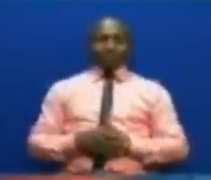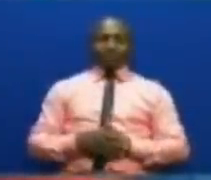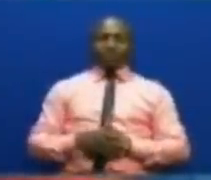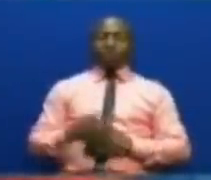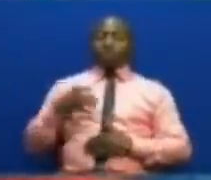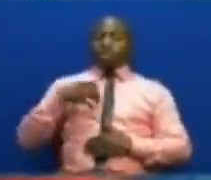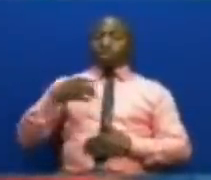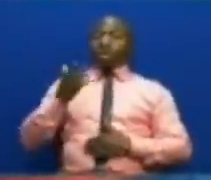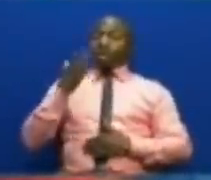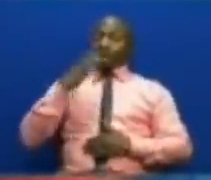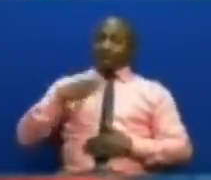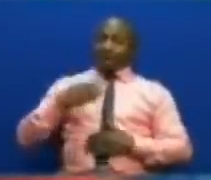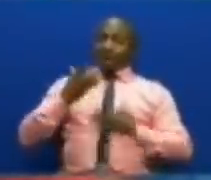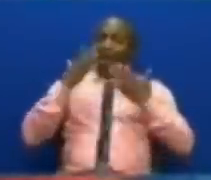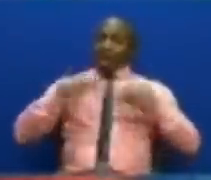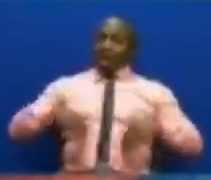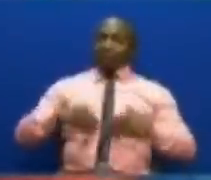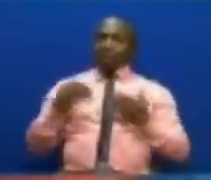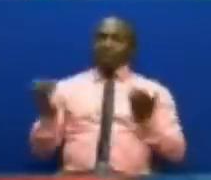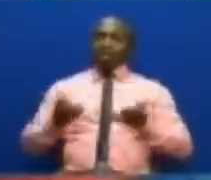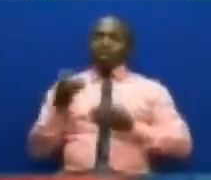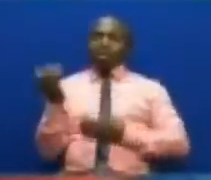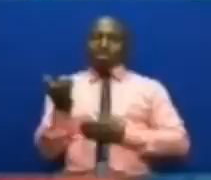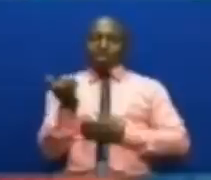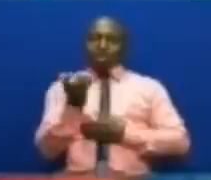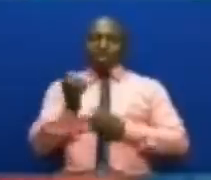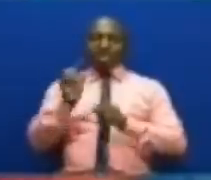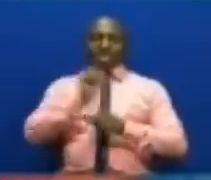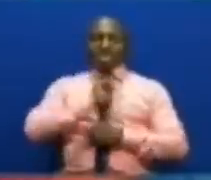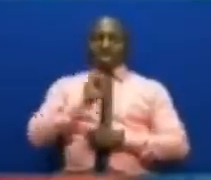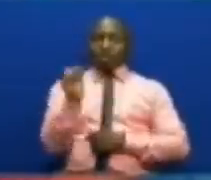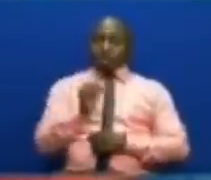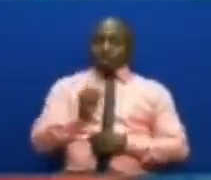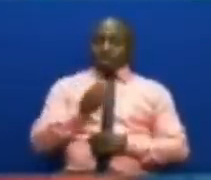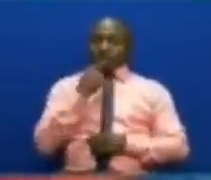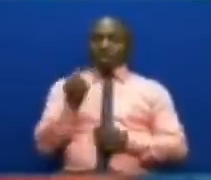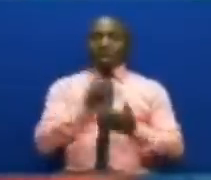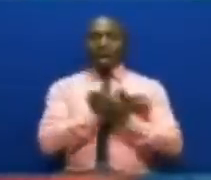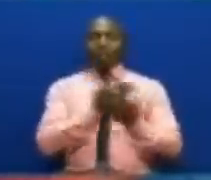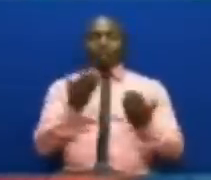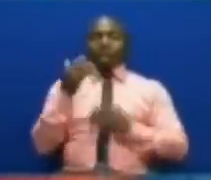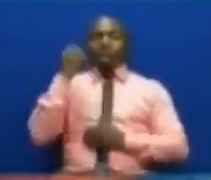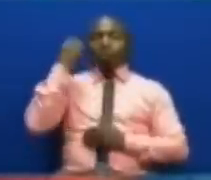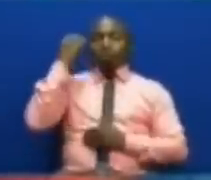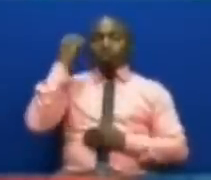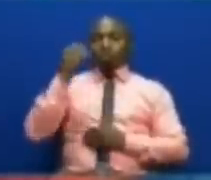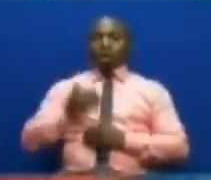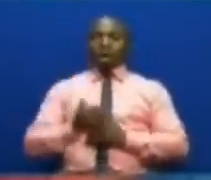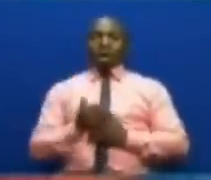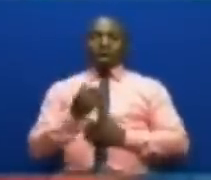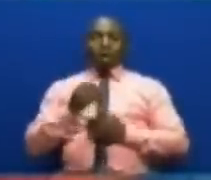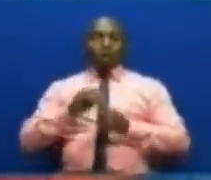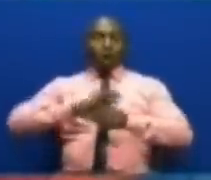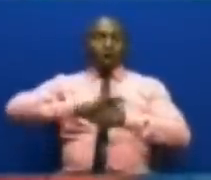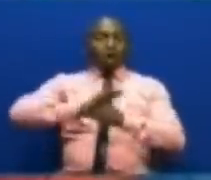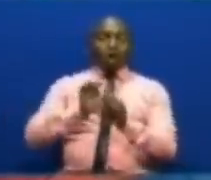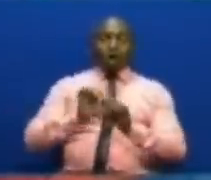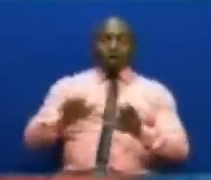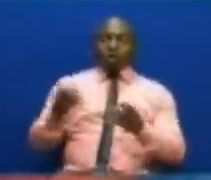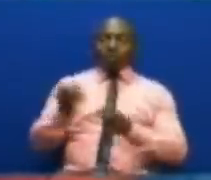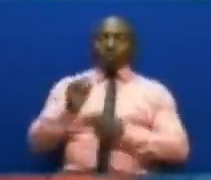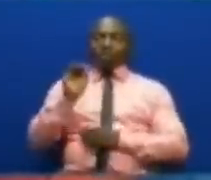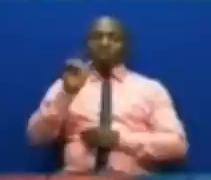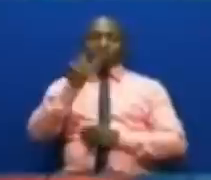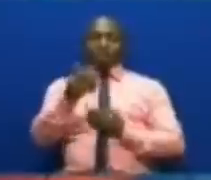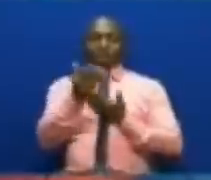Maendeleo ya Jamii, Jinsia na Wazee imesema hakuna mgonjwa wa corona nchini, huku ikitoa wito kwa wananchi kuchukua tahadhari